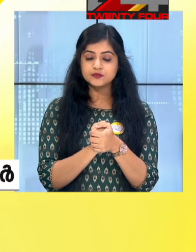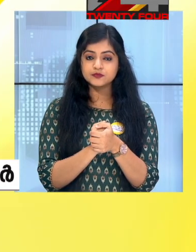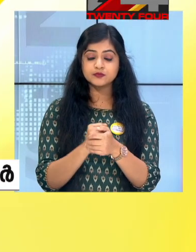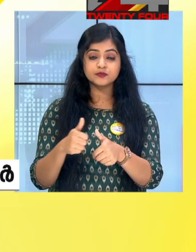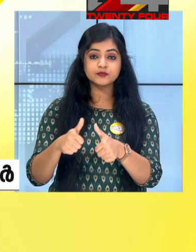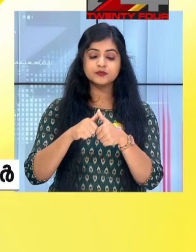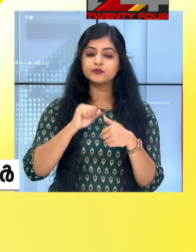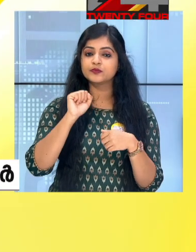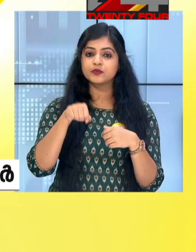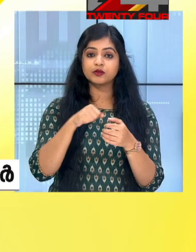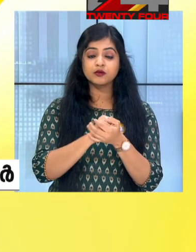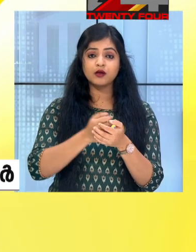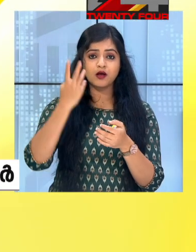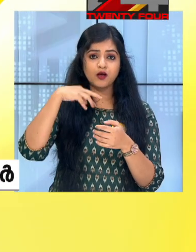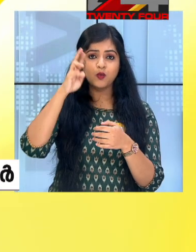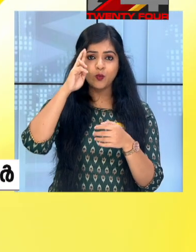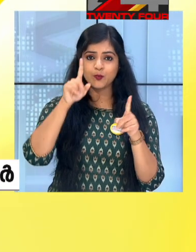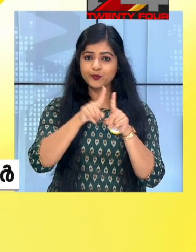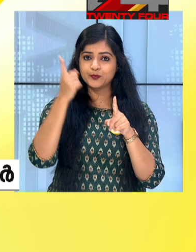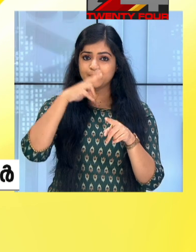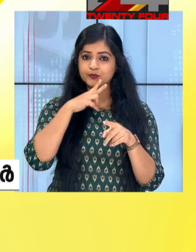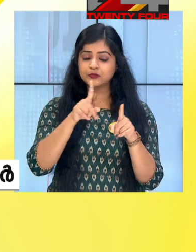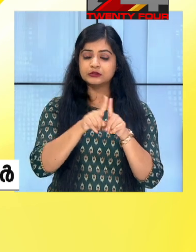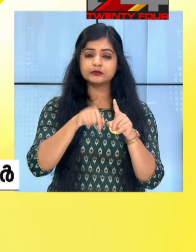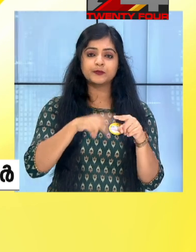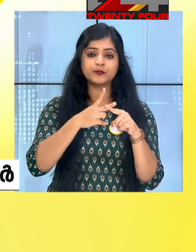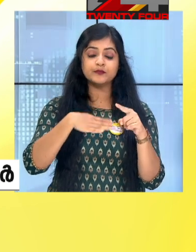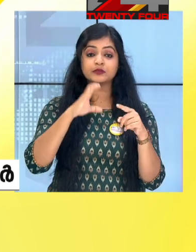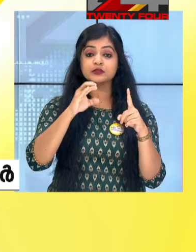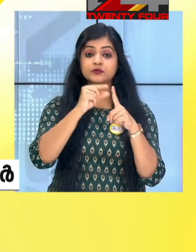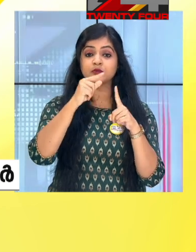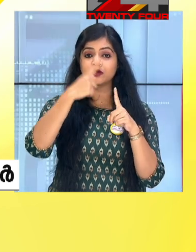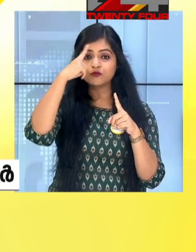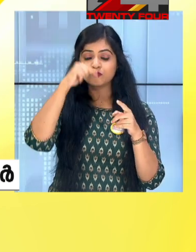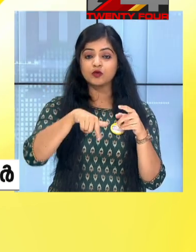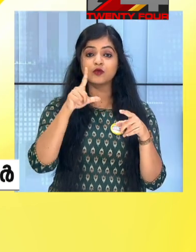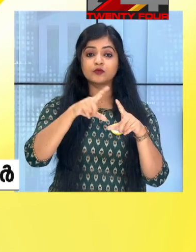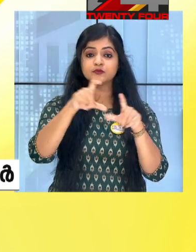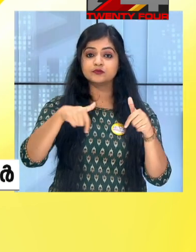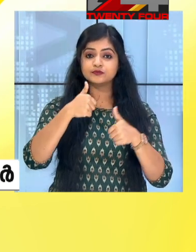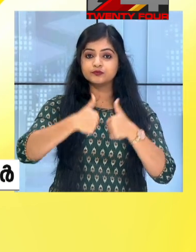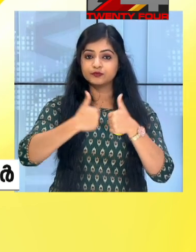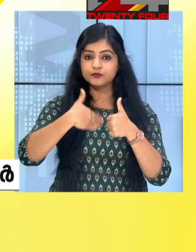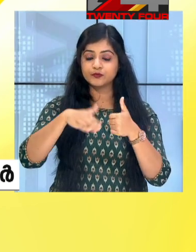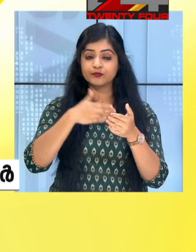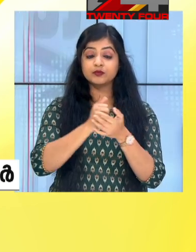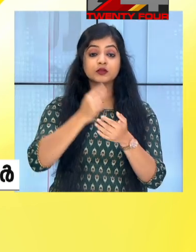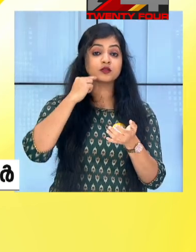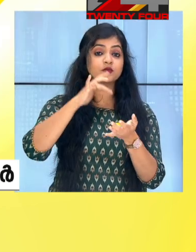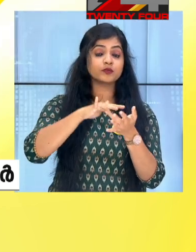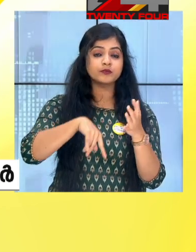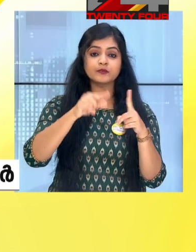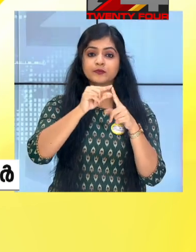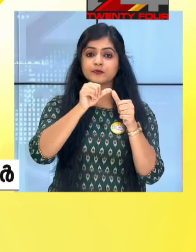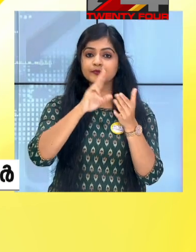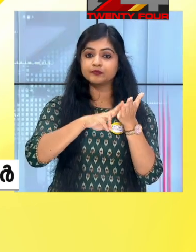ഉറപ്പായും ഗോകുൽ, കാരണം നമ്മൾ പ്രതീക്ഷിച്ച സ്ഥാനാർത്ഥികൾ തന്നെയാണ് CPIക്ക് വേണ്ടി ലോക്സഭാ തെരഞ്ഞെടുപ്പിന് മത്സരിക്കാൻ ഇറങ്ങുന്നത്. അതിൽ ഏറ്റവും പ്രധാനം തിരുവനന്തപുരത്തെ പന്ന്യൻ രവീന്ദ്രൻ ആദ്യഘട്ടത്തിൽ തന്നെ